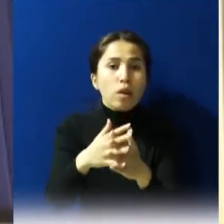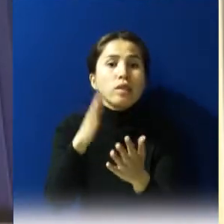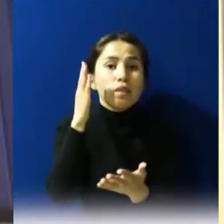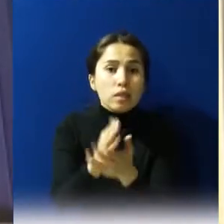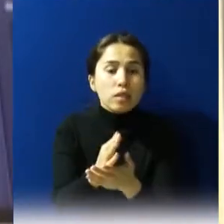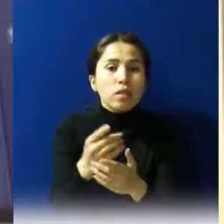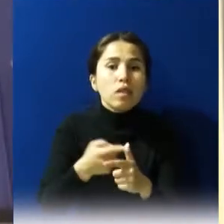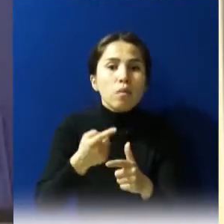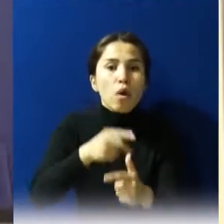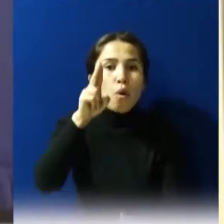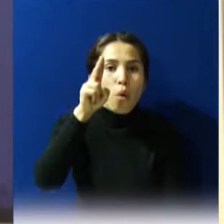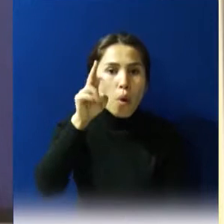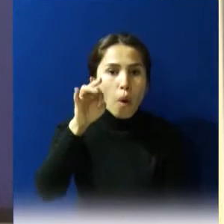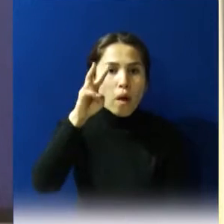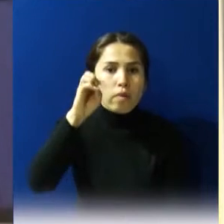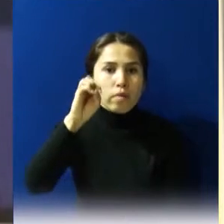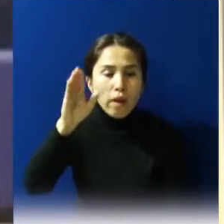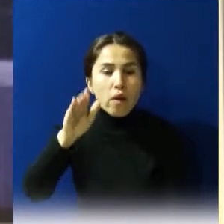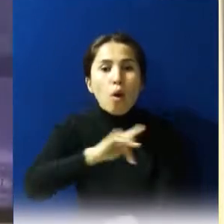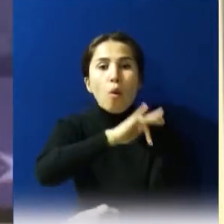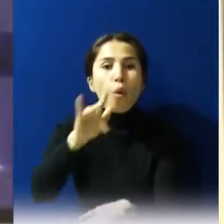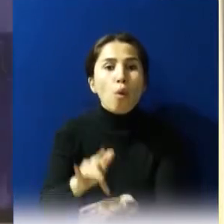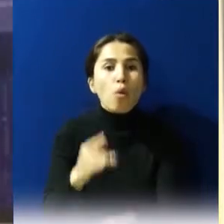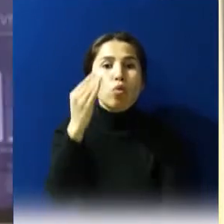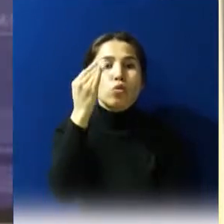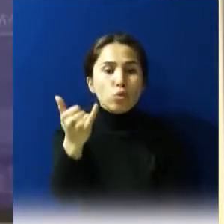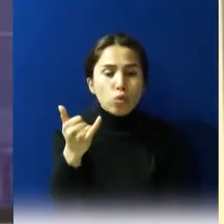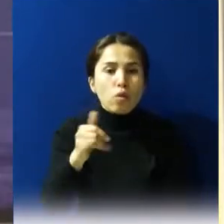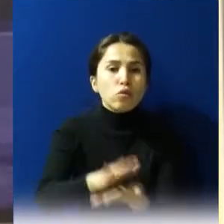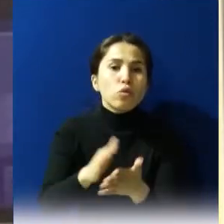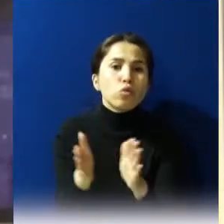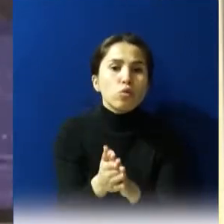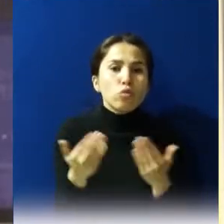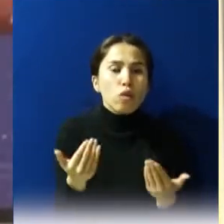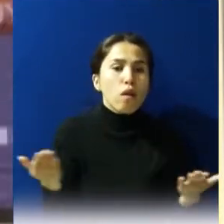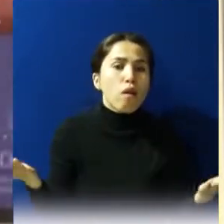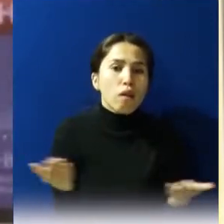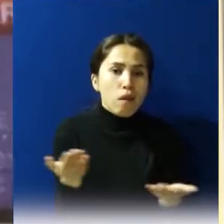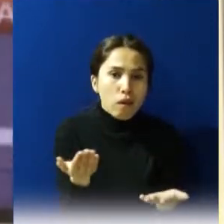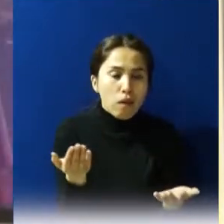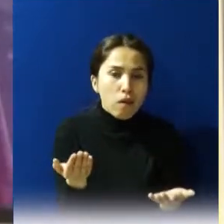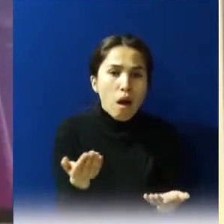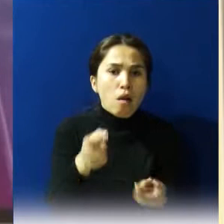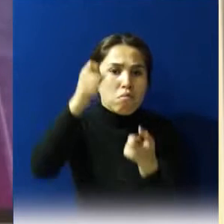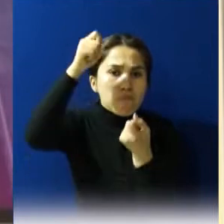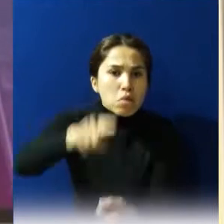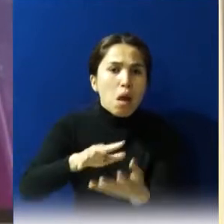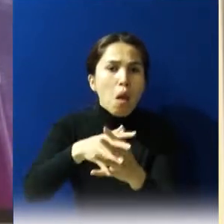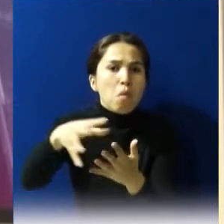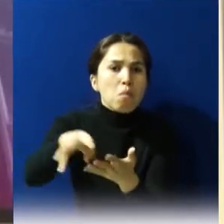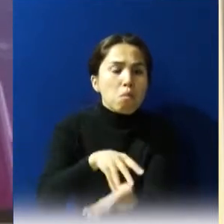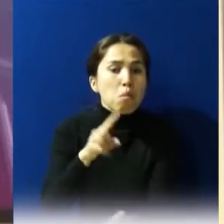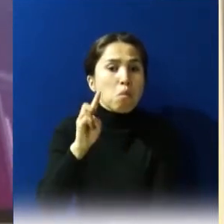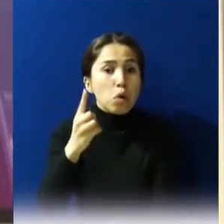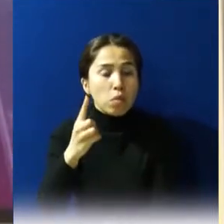участие населенные пункты. Есть и село имени Кунаева Шуйского района. Какова ситуация в селе, претендующем на